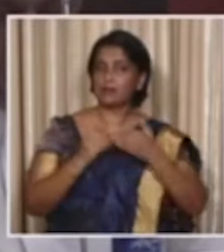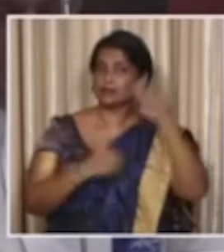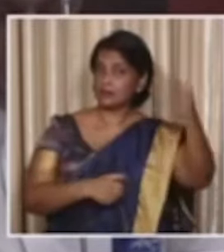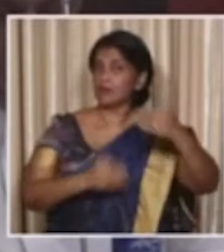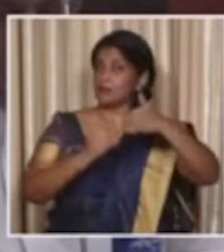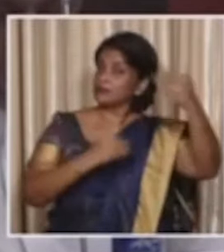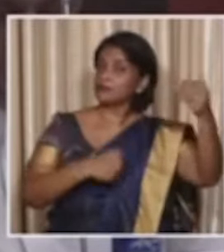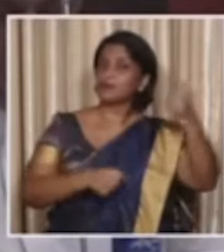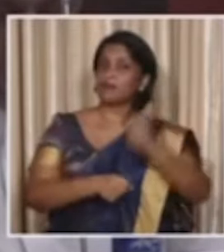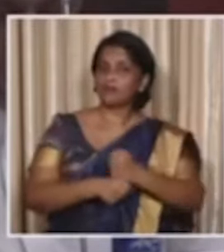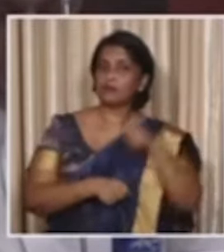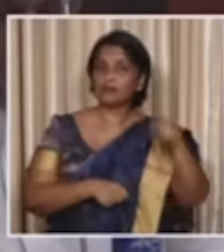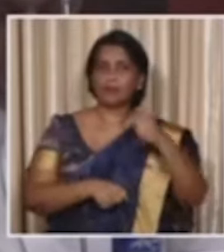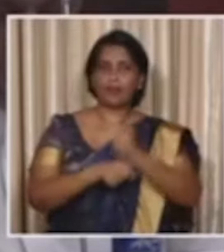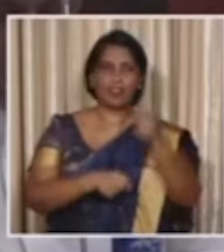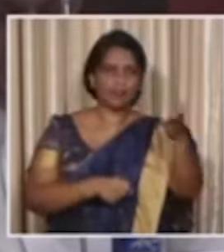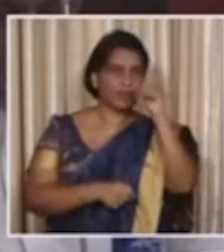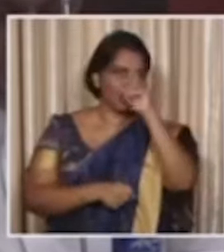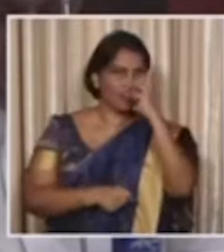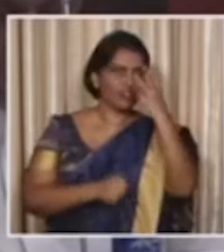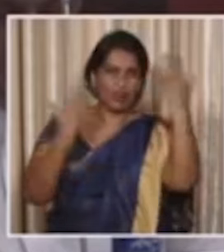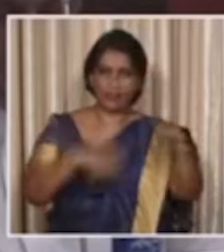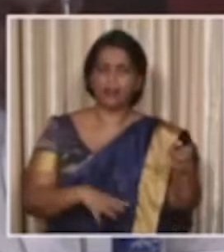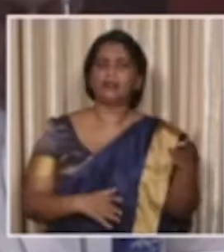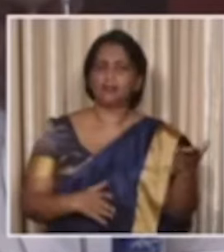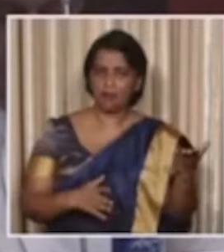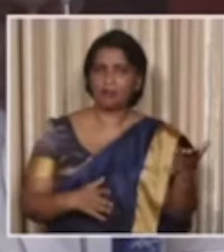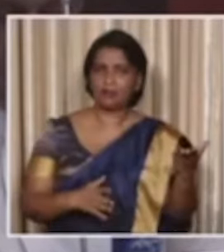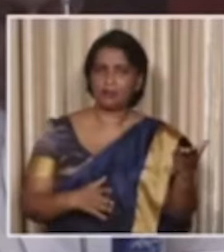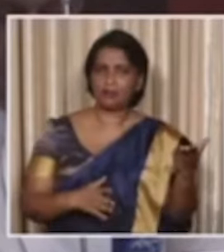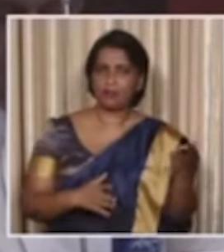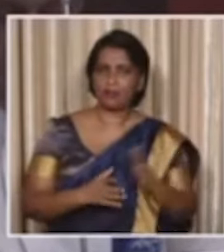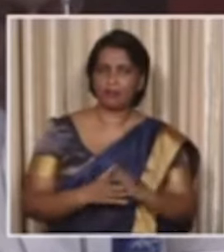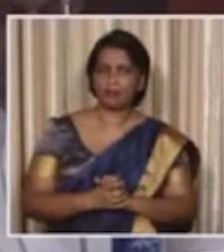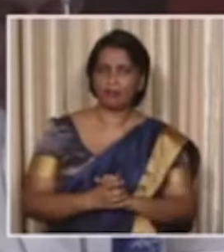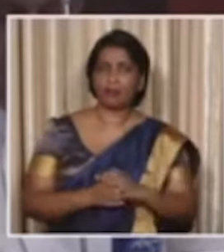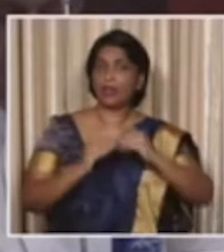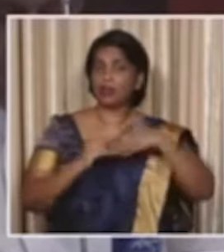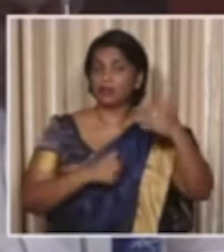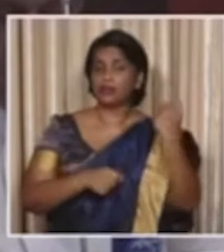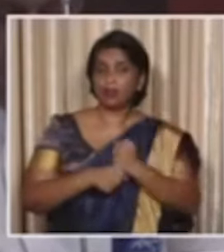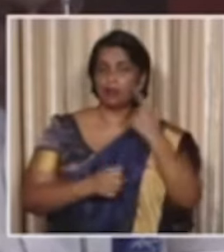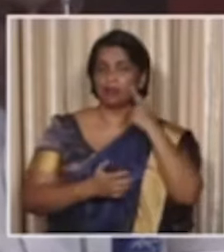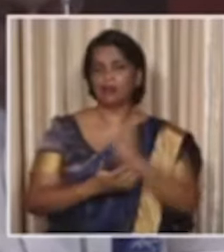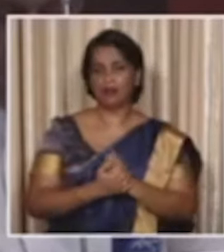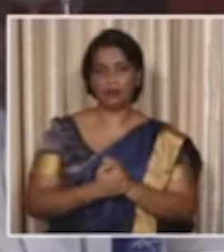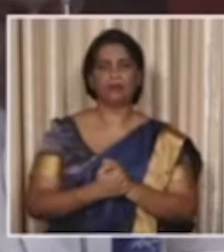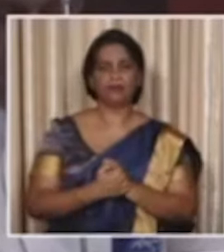ක්‍රියාවක්. දැන් මේ ආණ්ඩුව තාම හසුතුනේ ඉවරයි. හරි ගරු මන්තුමා හොඳයි. එතකොට ආණ්ඩුව අස්සන්න ඔබතුමා අවසන්